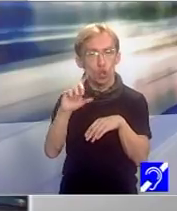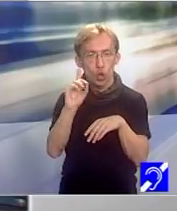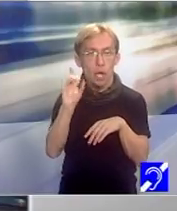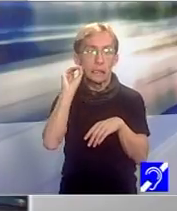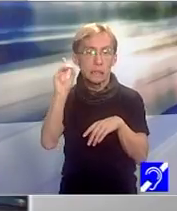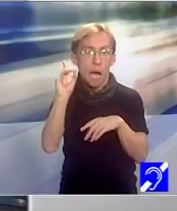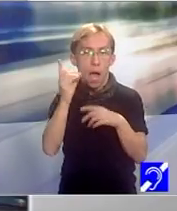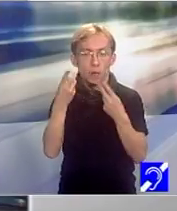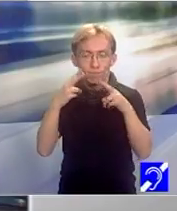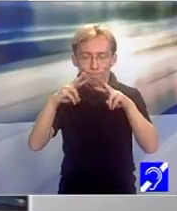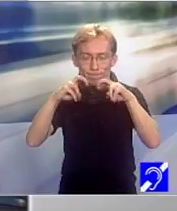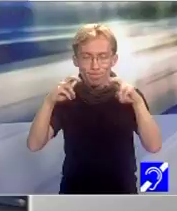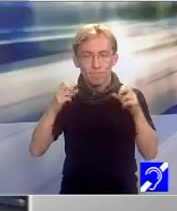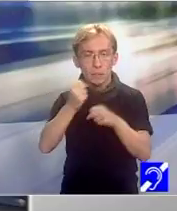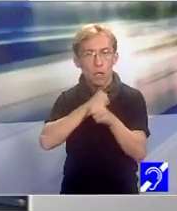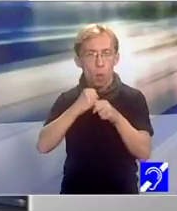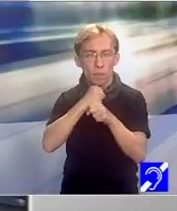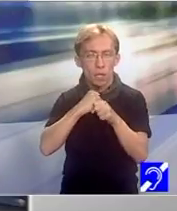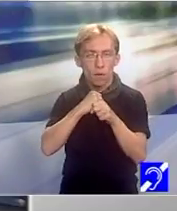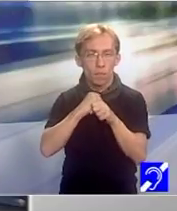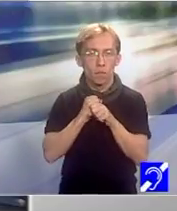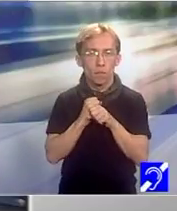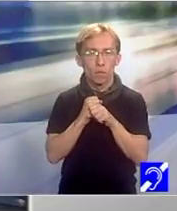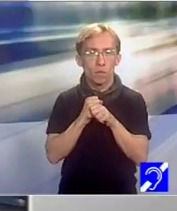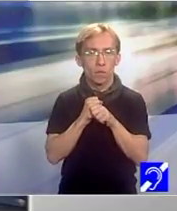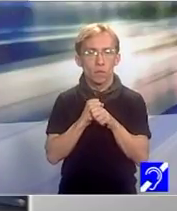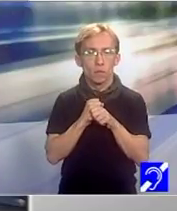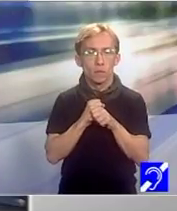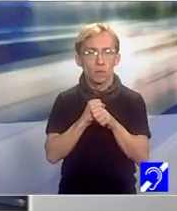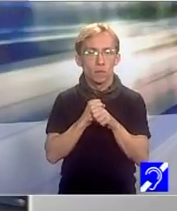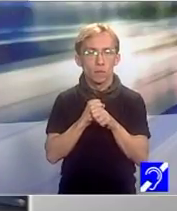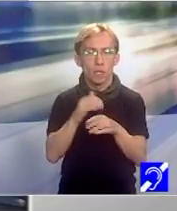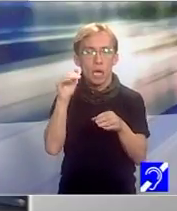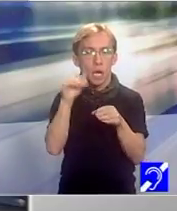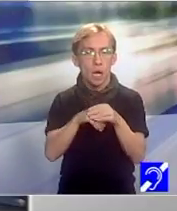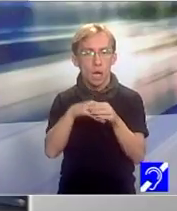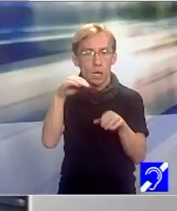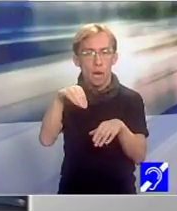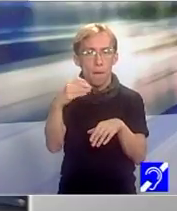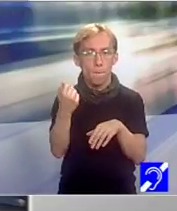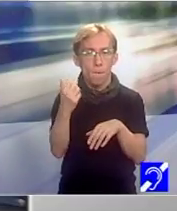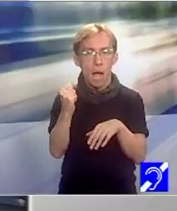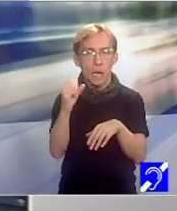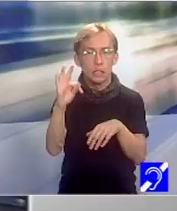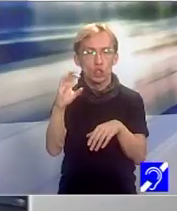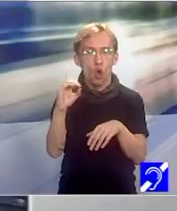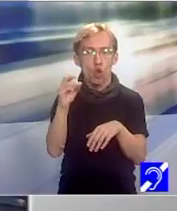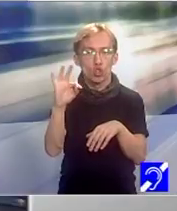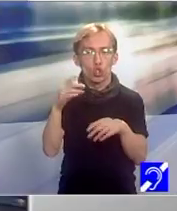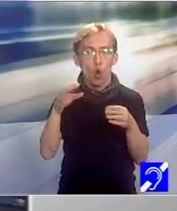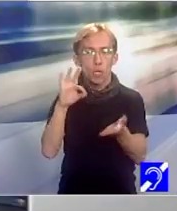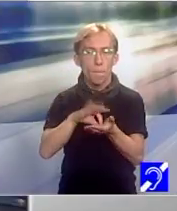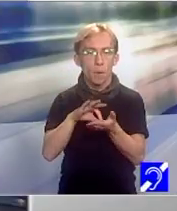mutația prezentă, am toți marcării posibili în mastocitoză prezenți și am o